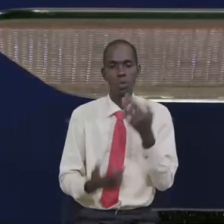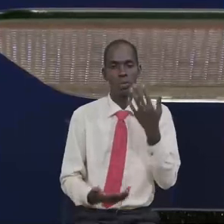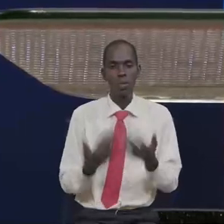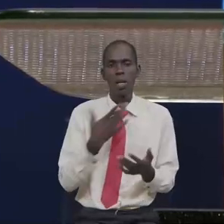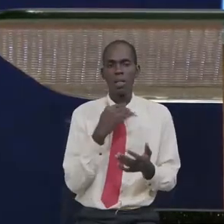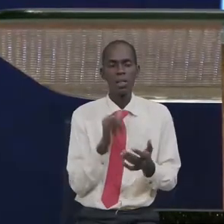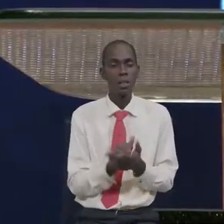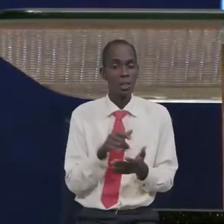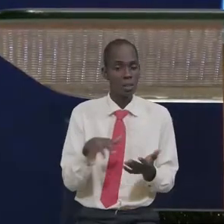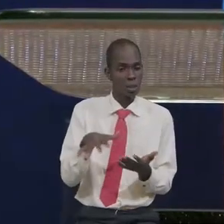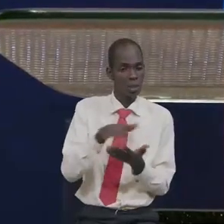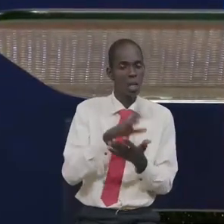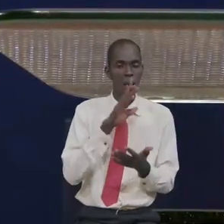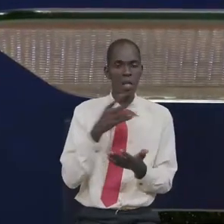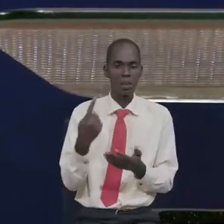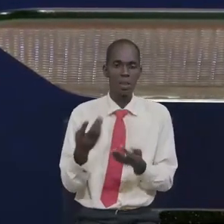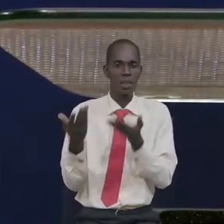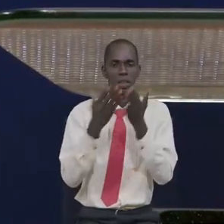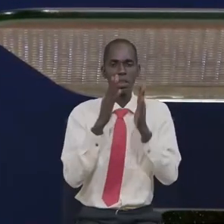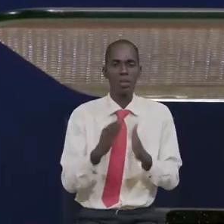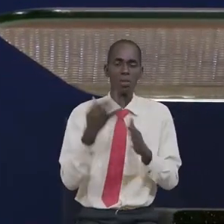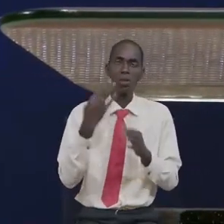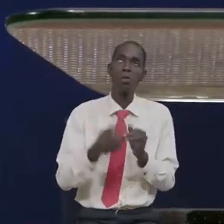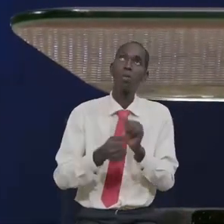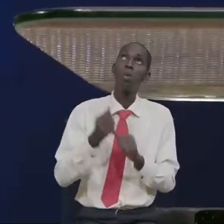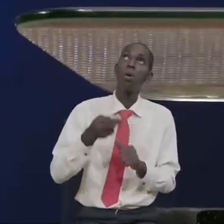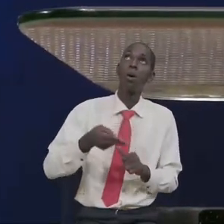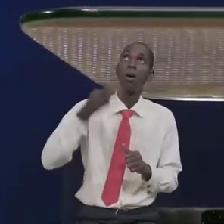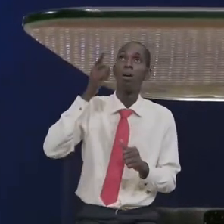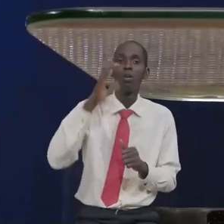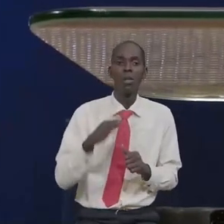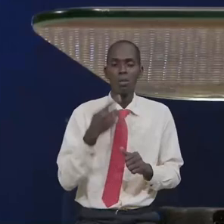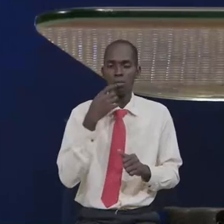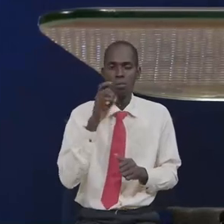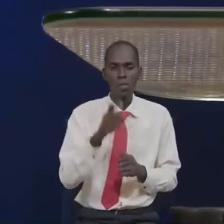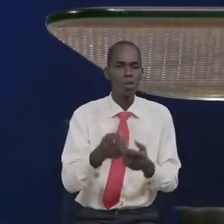dit ici que sortez